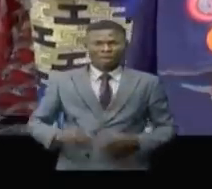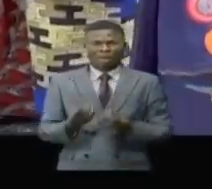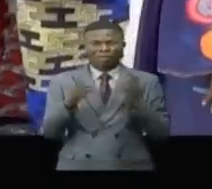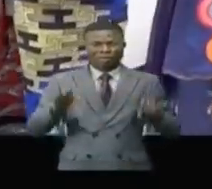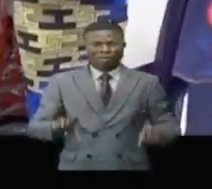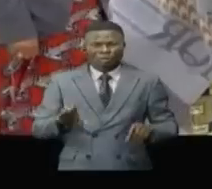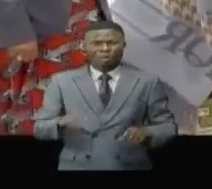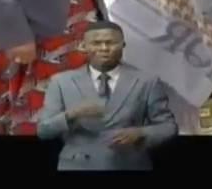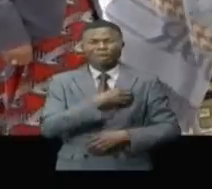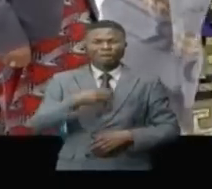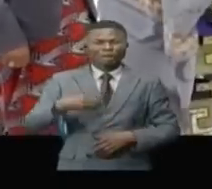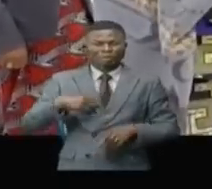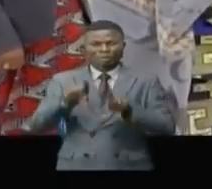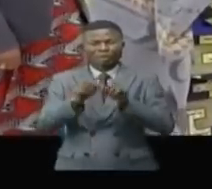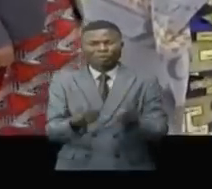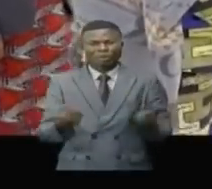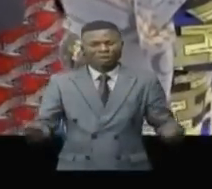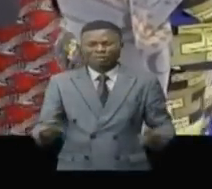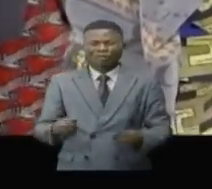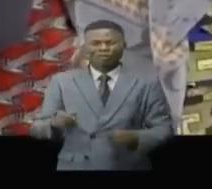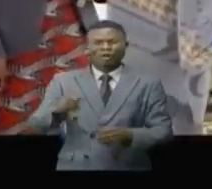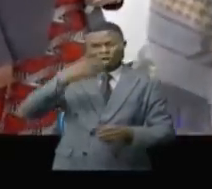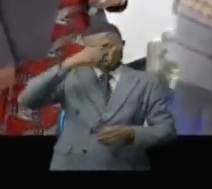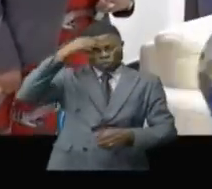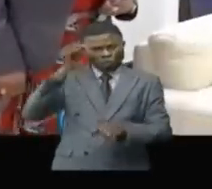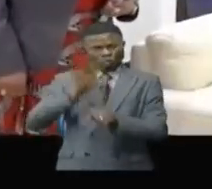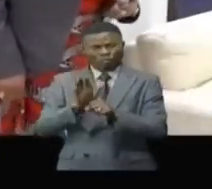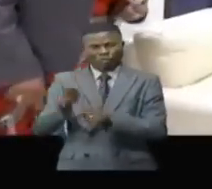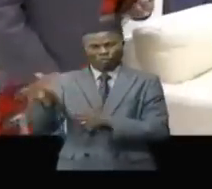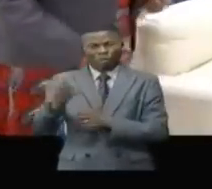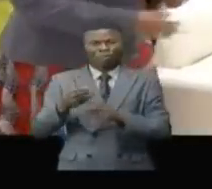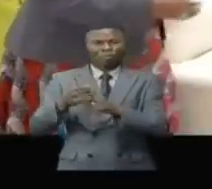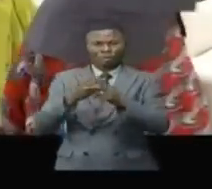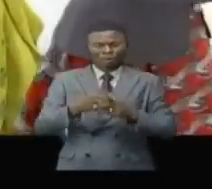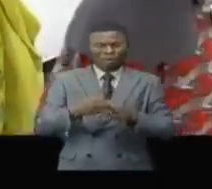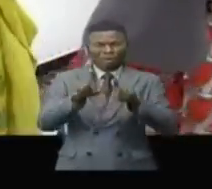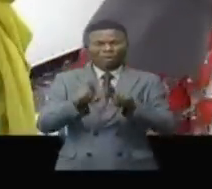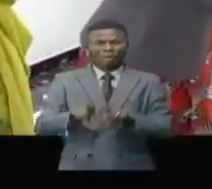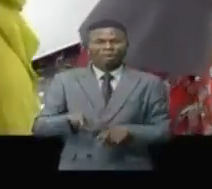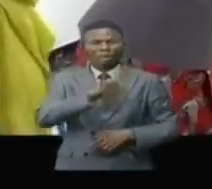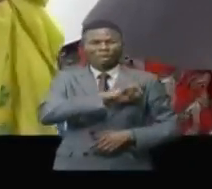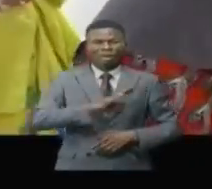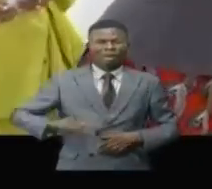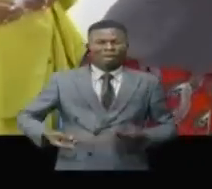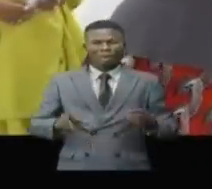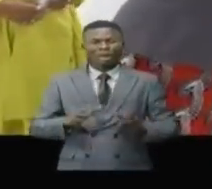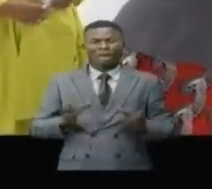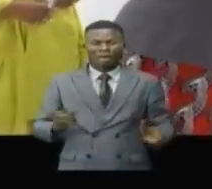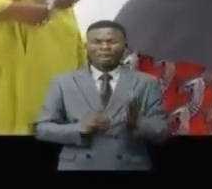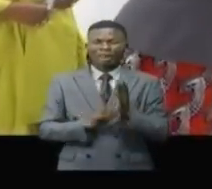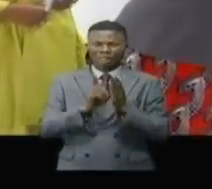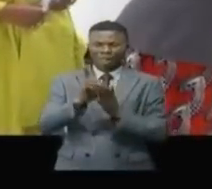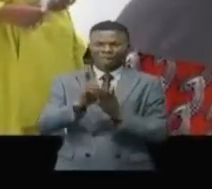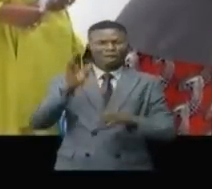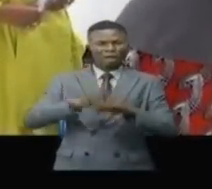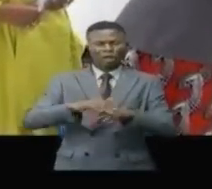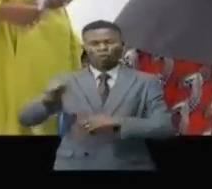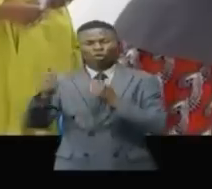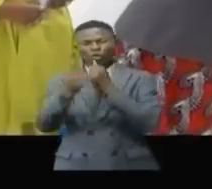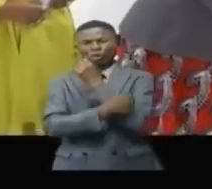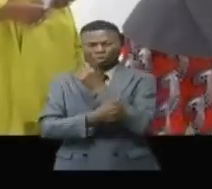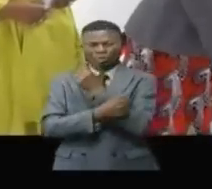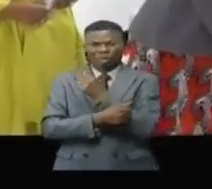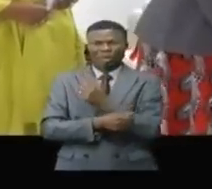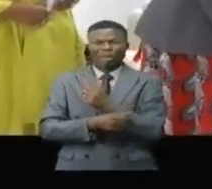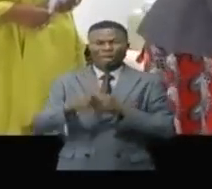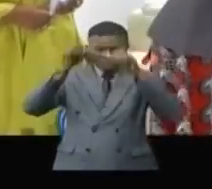souvent les femmes et les enfants qui sont victimes. Consciente que l'insécurité en République démocratique du Congo peut influencer ses voisins, la présidente honoraire